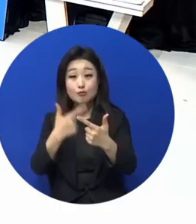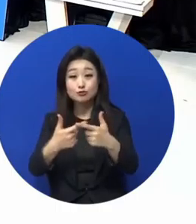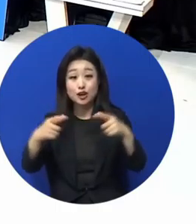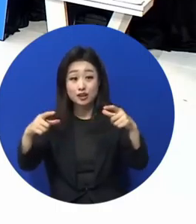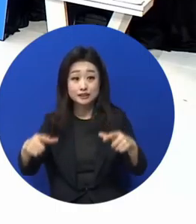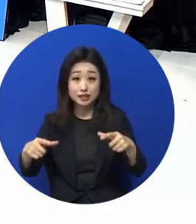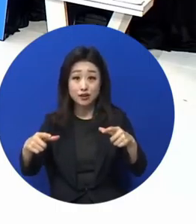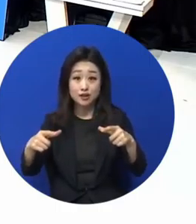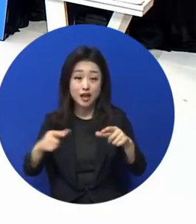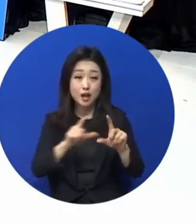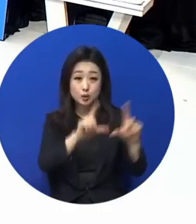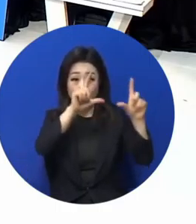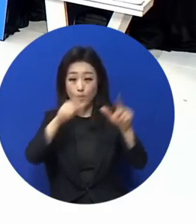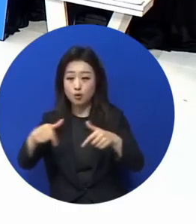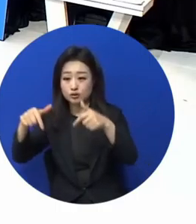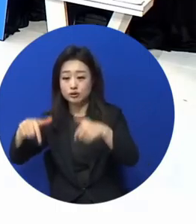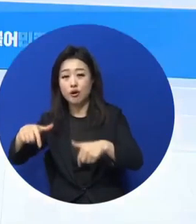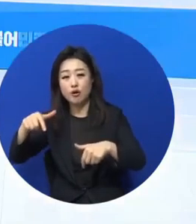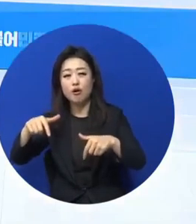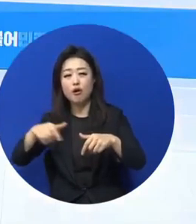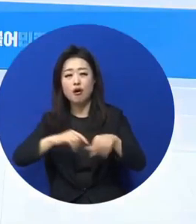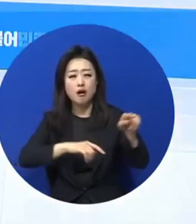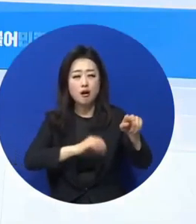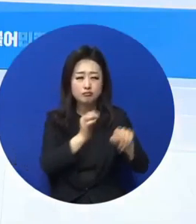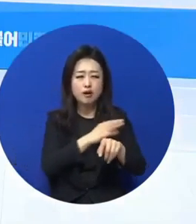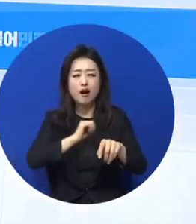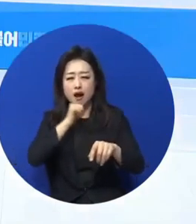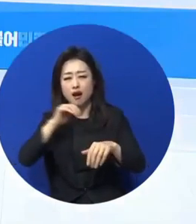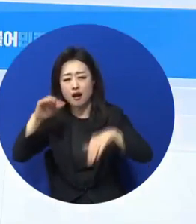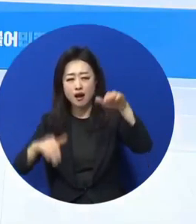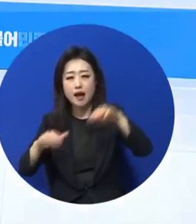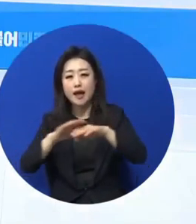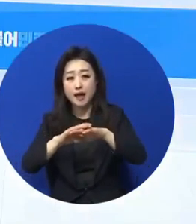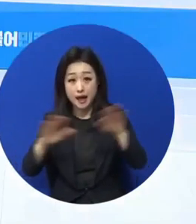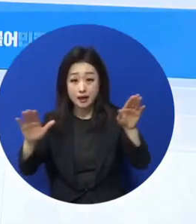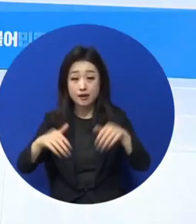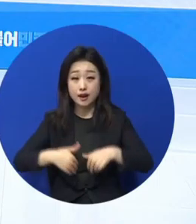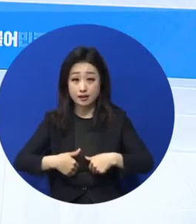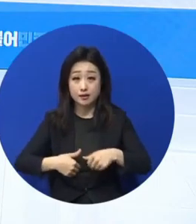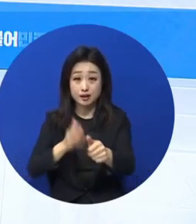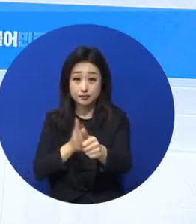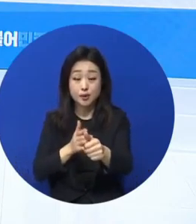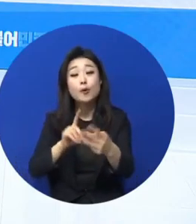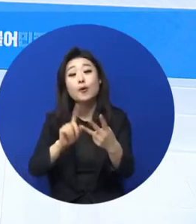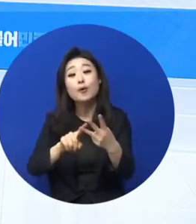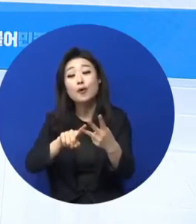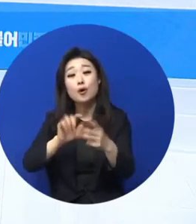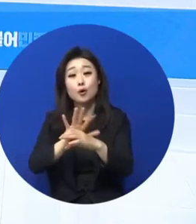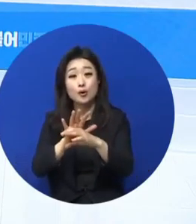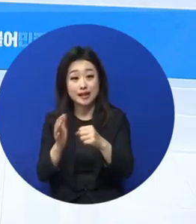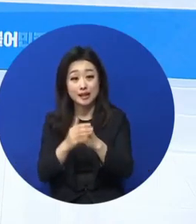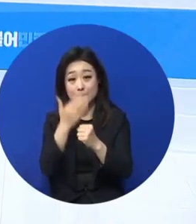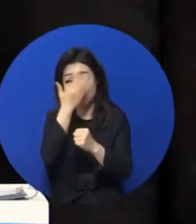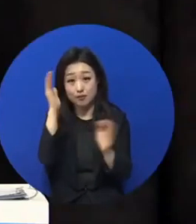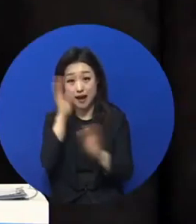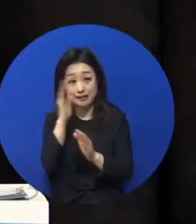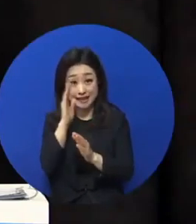동서 불균형 방안을 제시해 주십시오. 아, 불균형 이제 해소 방안이겠죠. 세 번째는 코로나로 인한